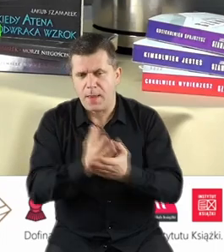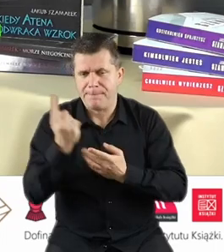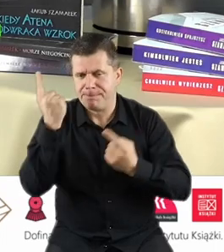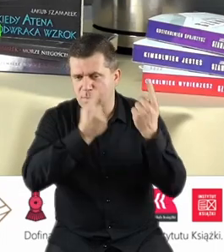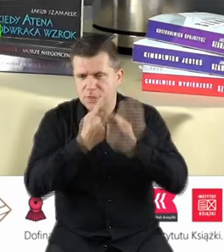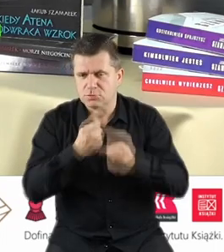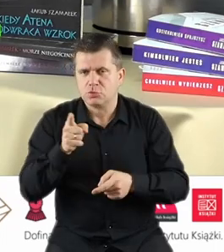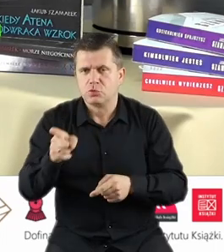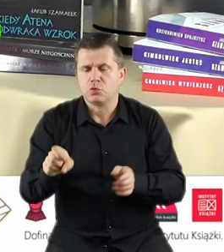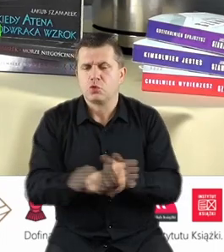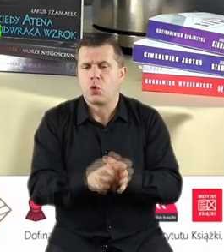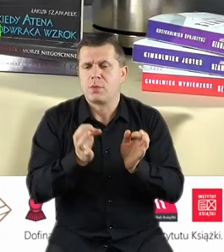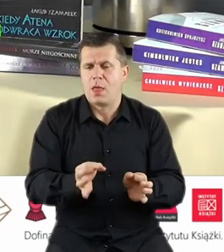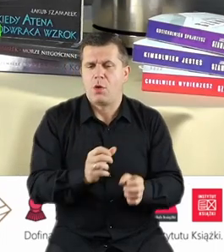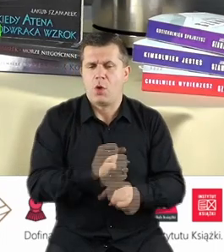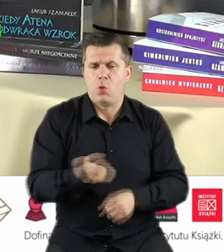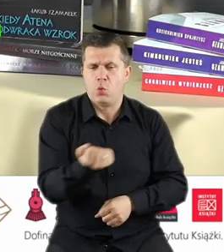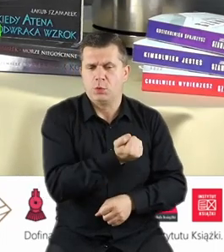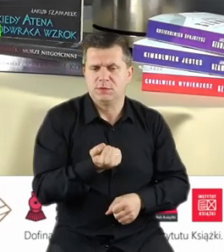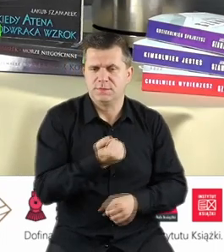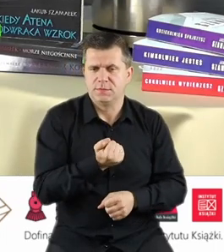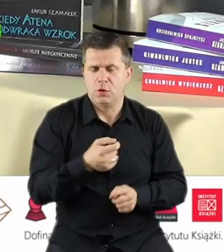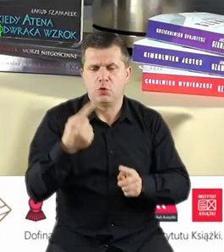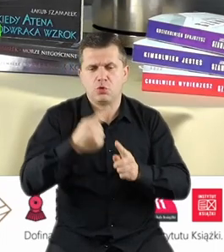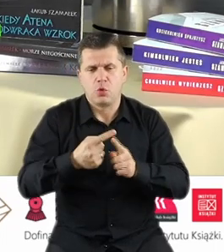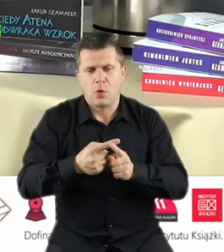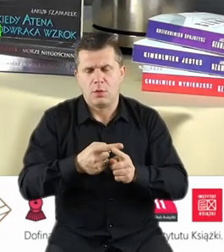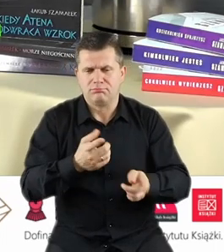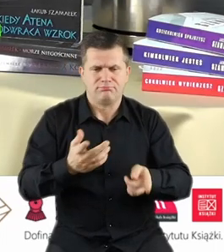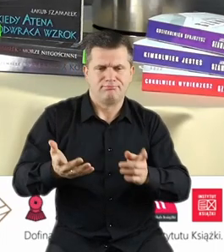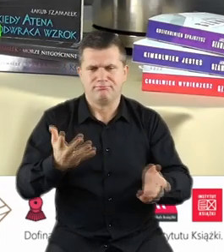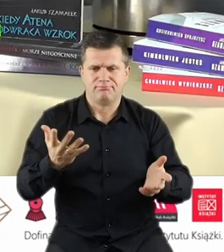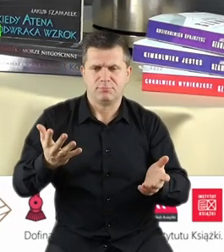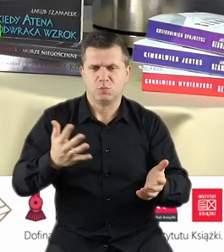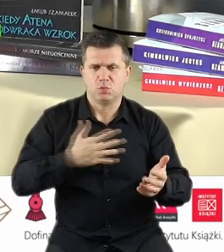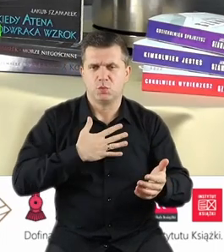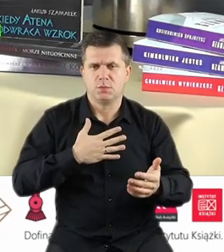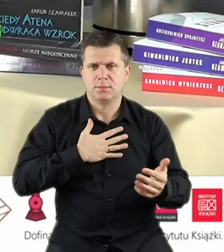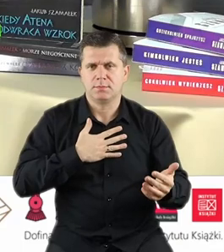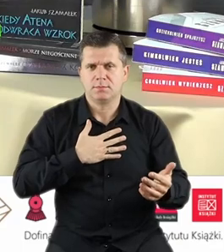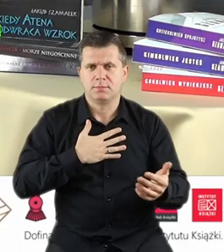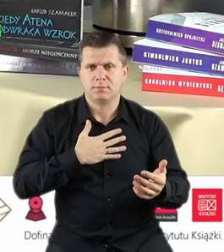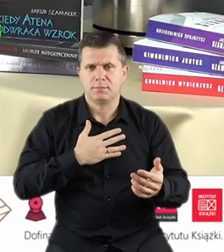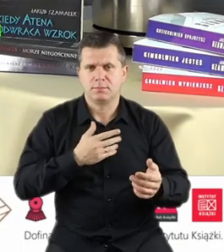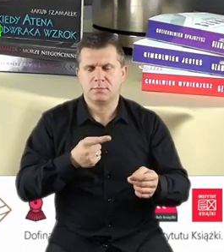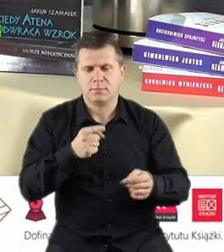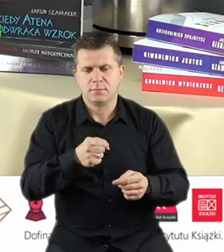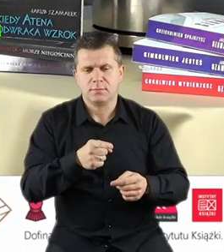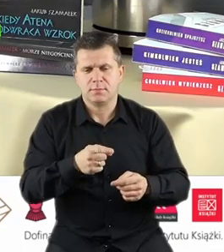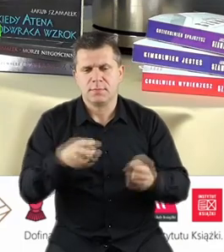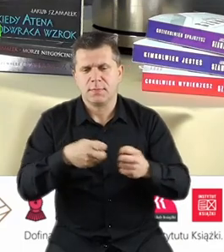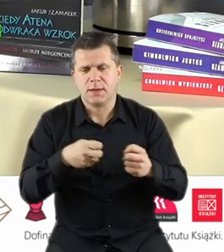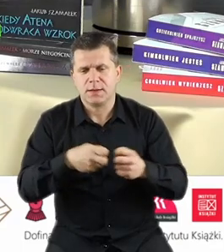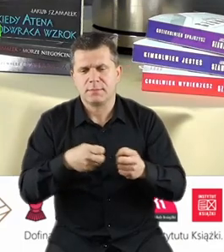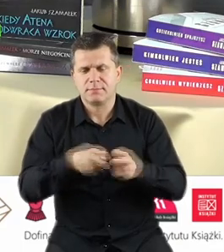do czego jest obecnie używany i też trochę nie nadąża jego kształt, jakby nie odzwierciedla tego,